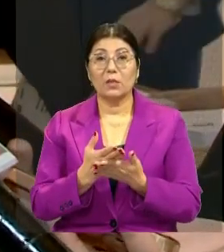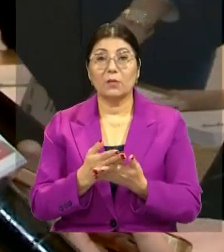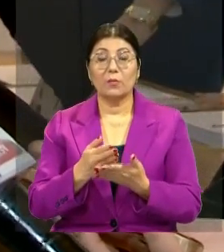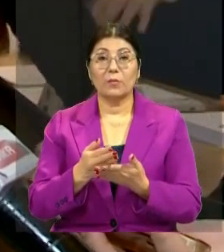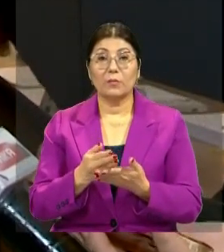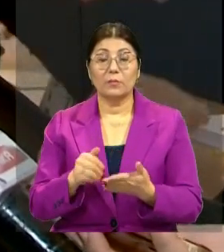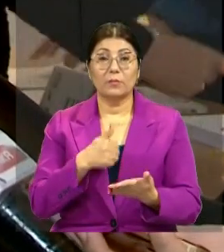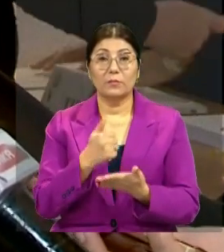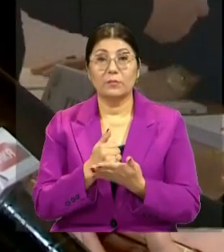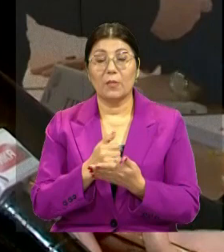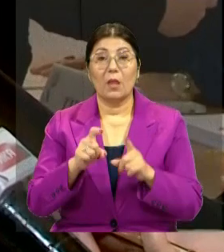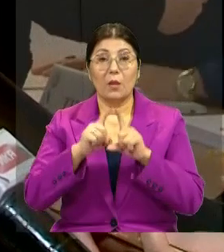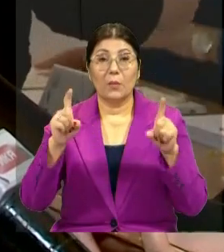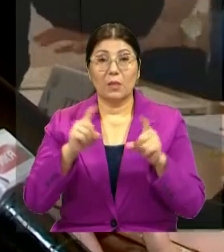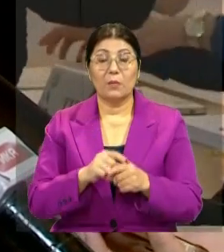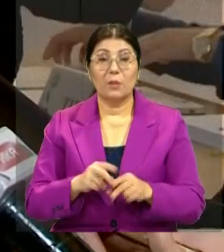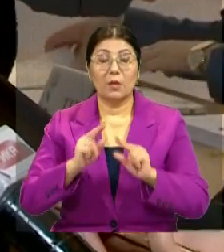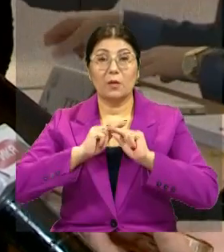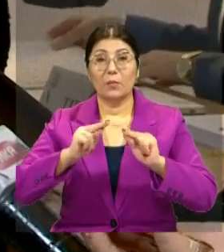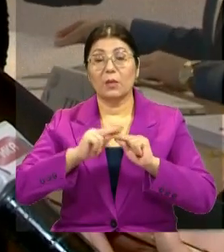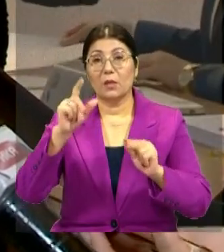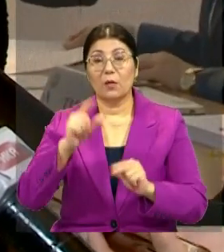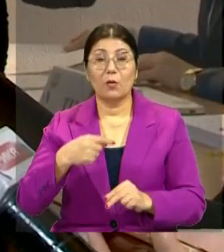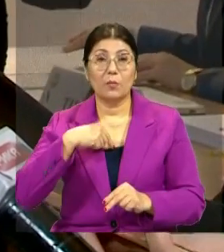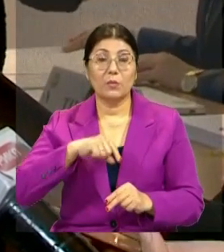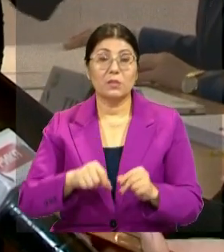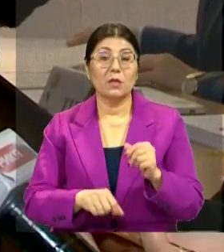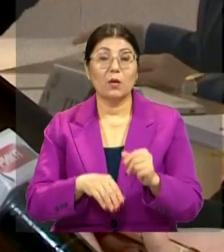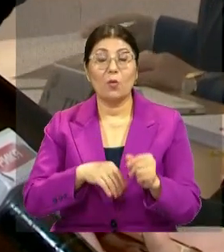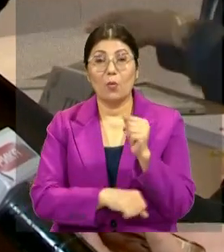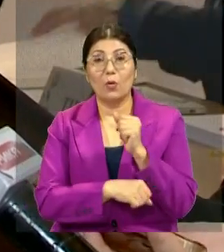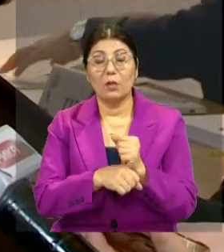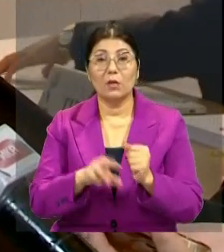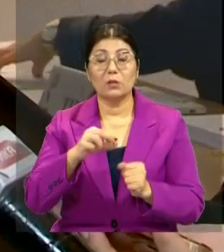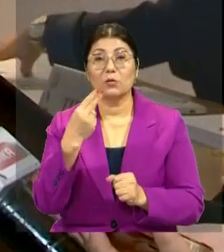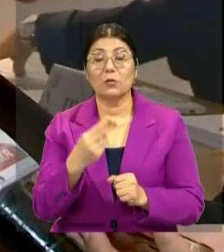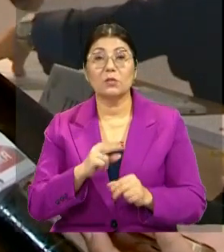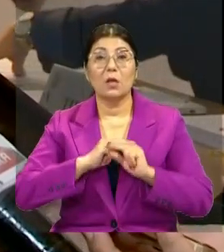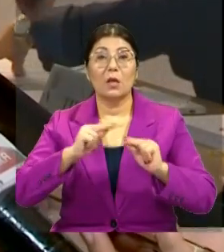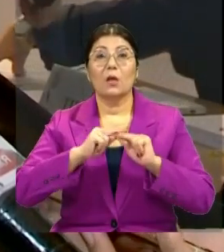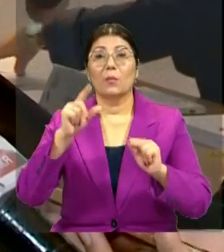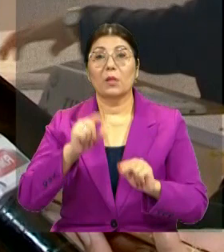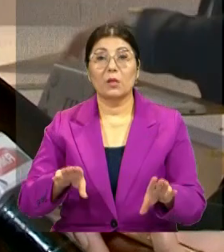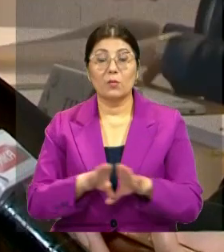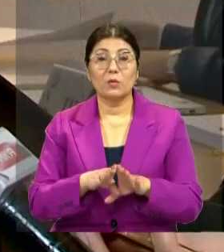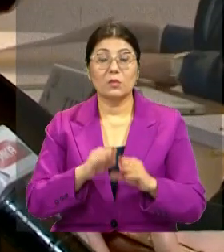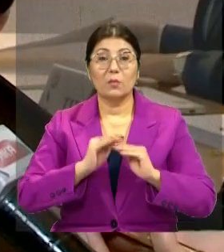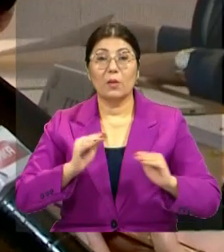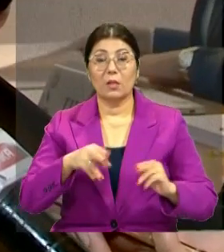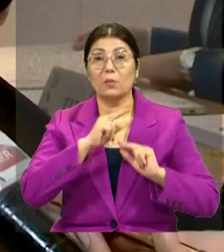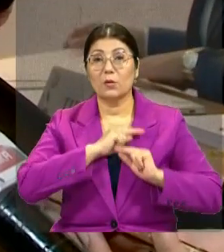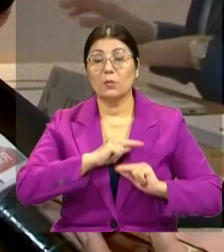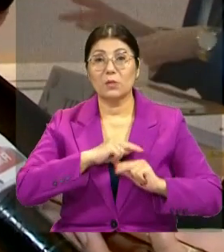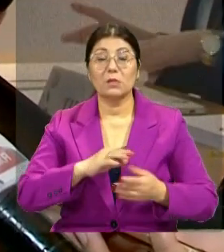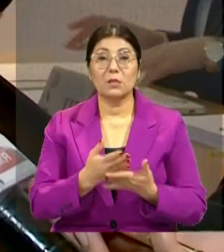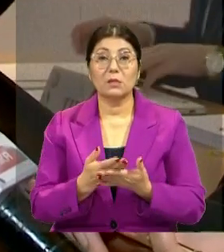негізден мектептегі педагог-психолог, әлеуметтік педагог және осы балалармен жұмыс жасайтын